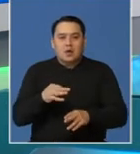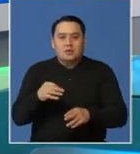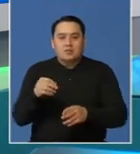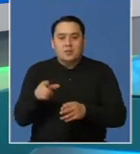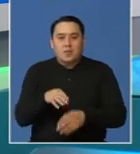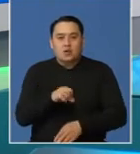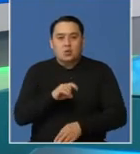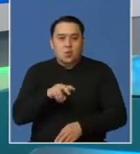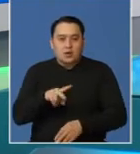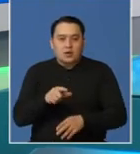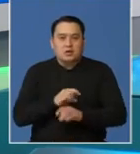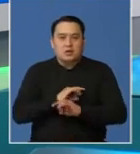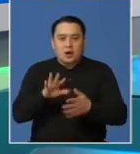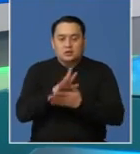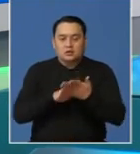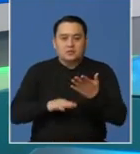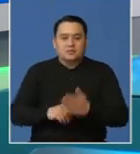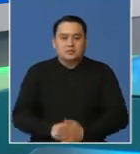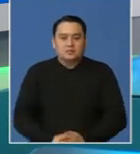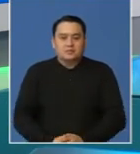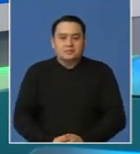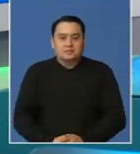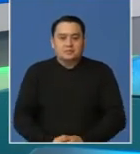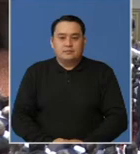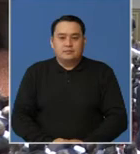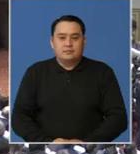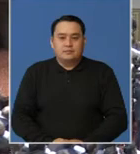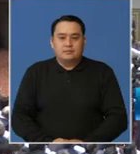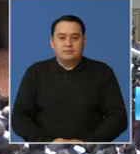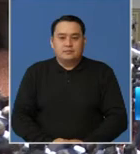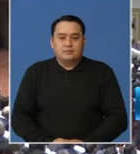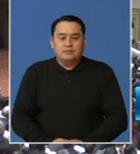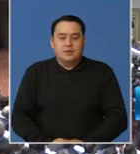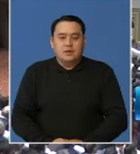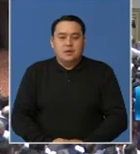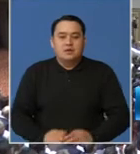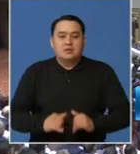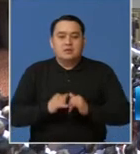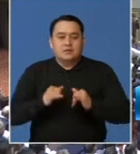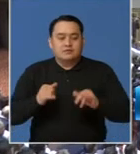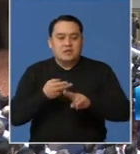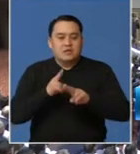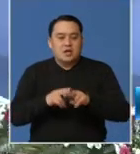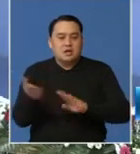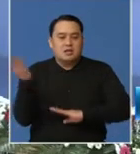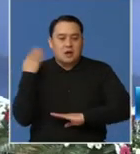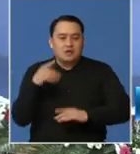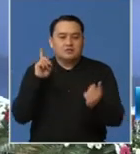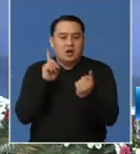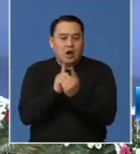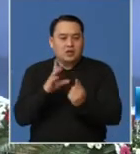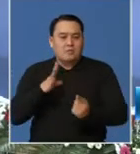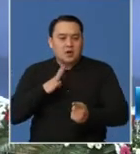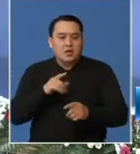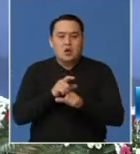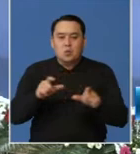сериала «Патруль». Подробности у нашей съемочной группы. Тенденция, однако, если раньше на таких встречах в